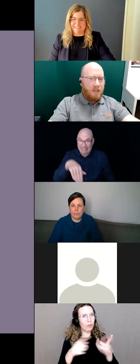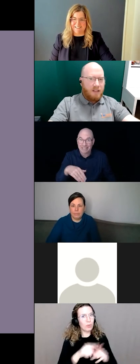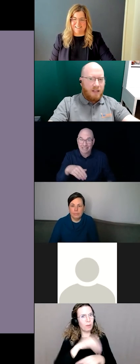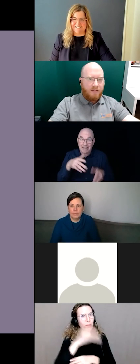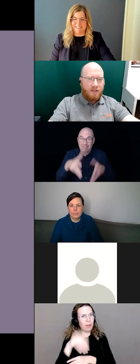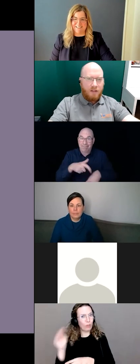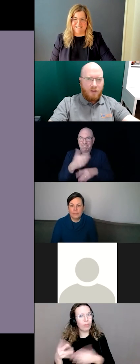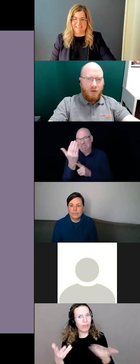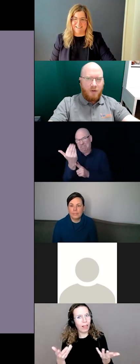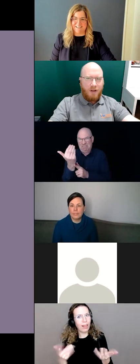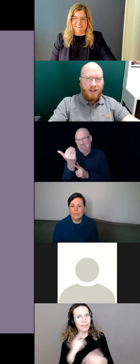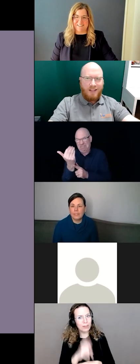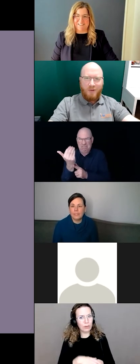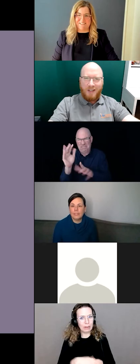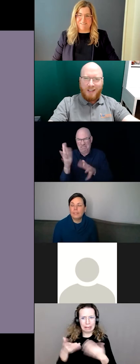reste 15 minutes.